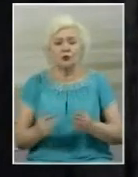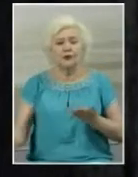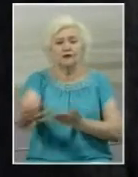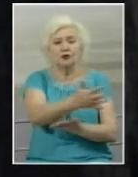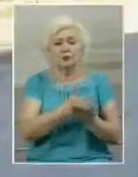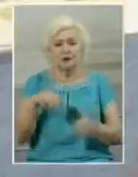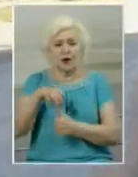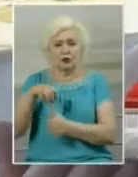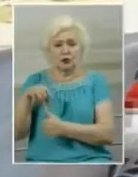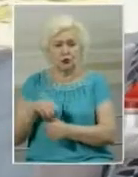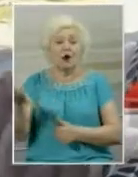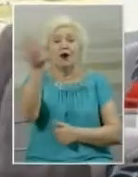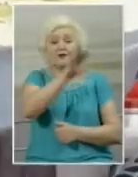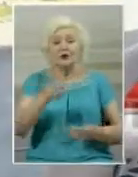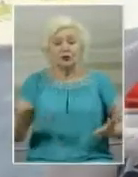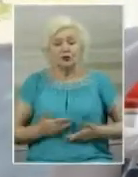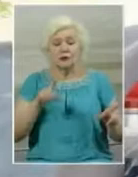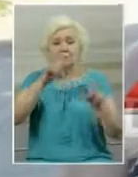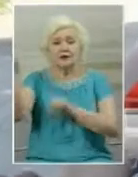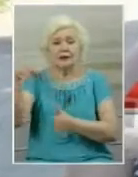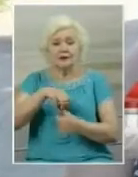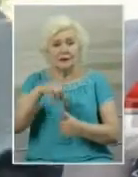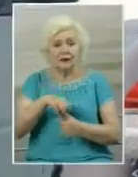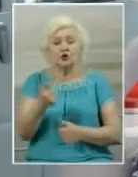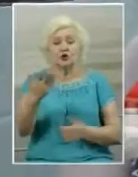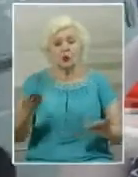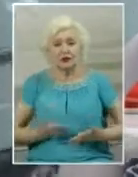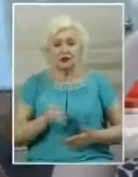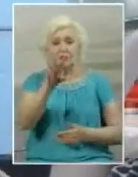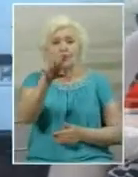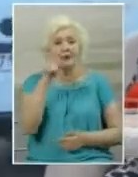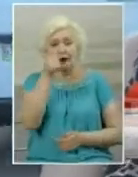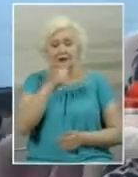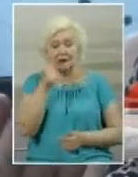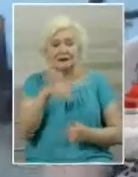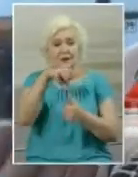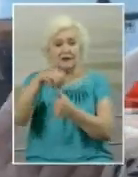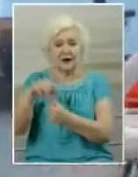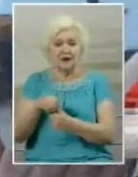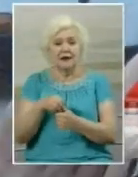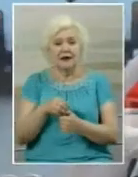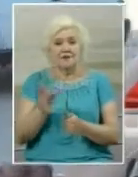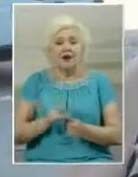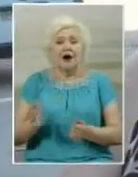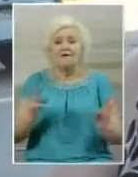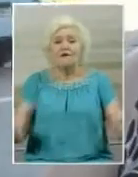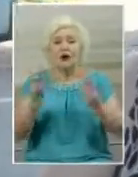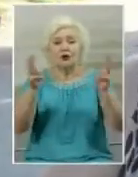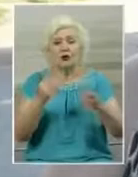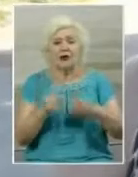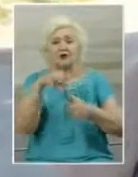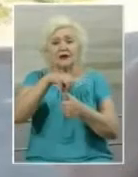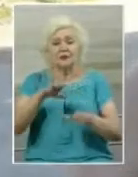гриби. Ми всю життя їздили за грибами. Оскільки ми тут живемо, 15 років, за грибами. Вигорають грибні міста, тобто,